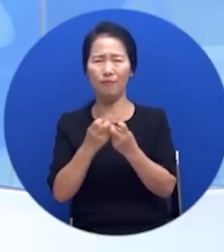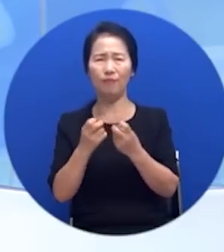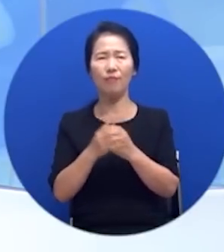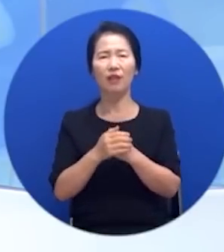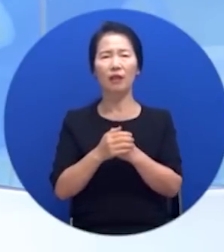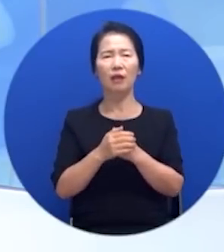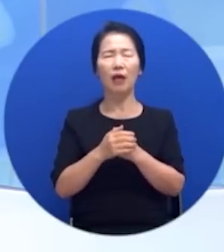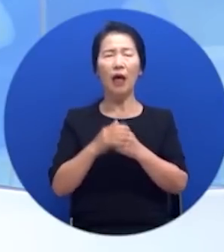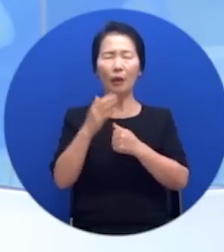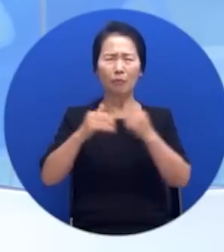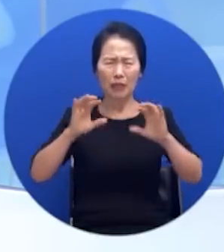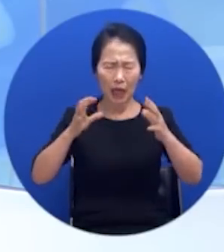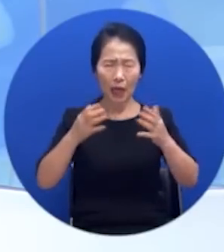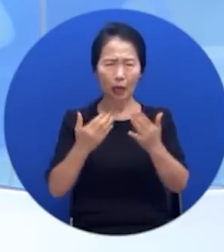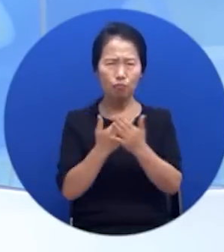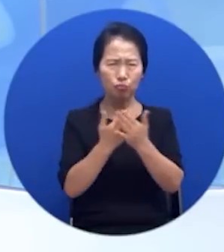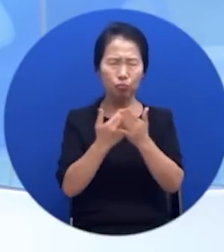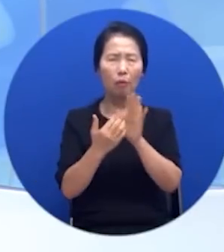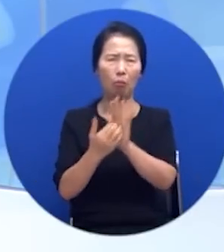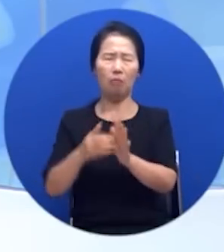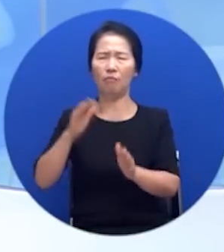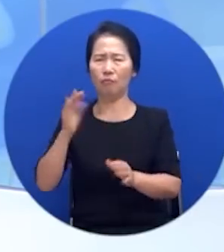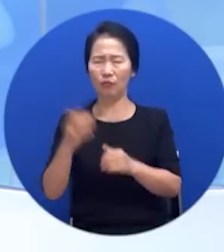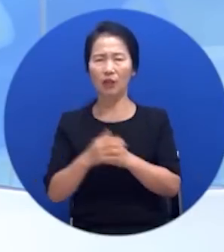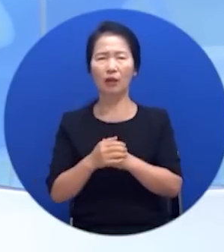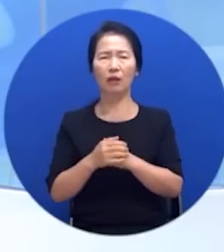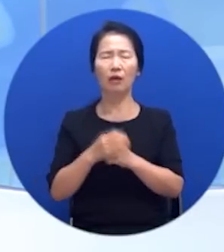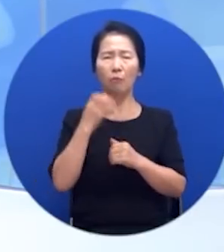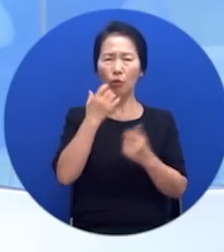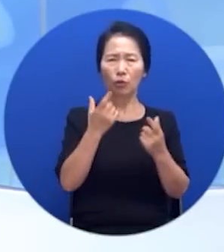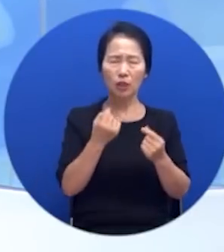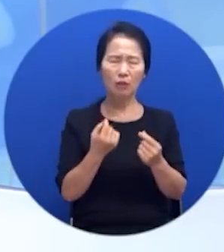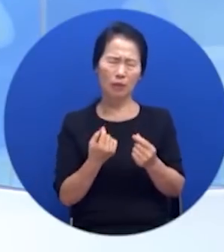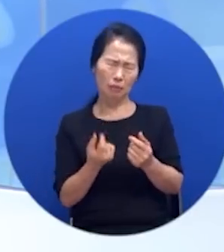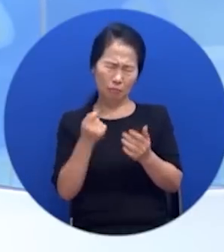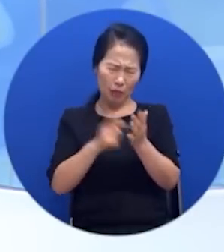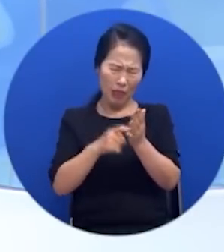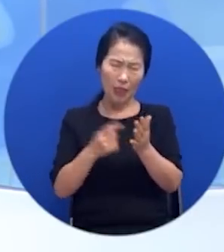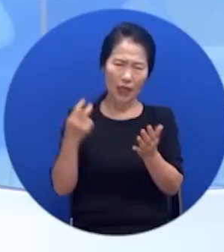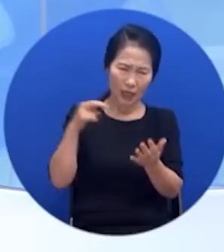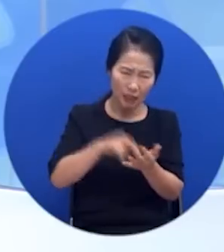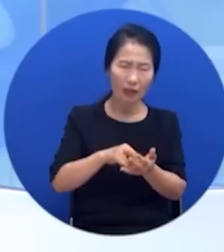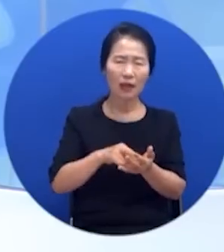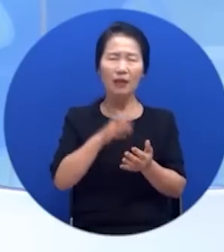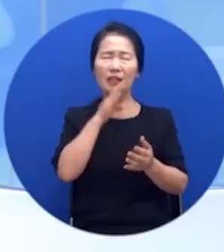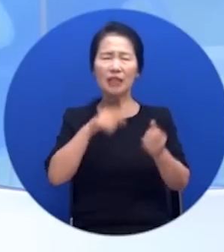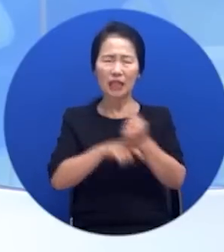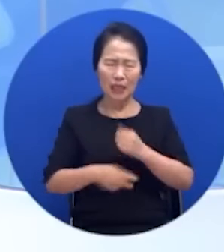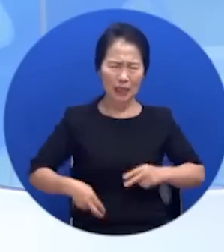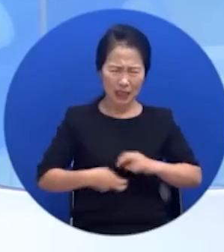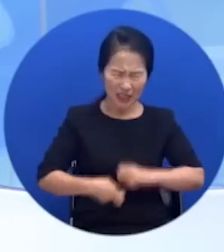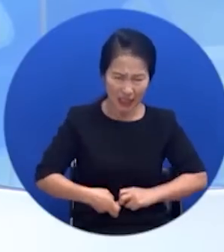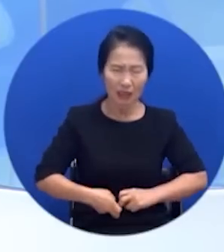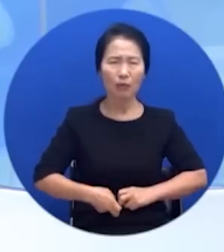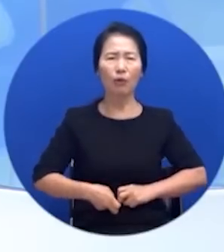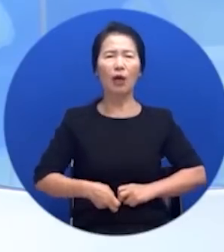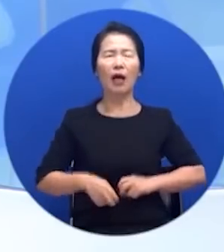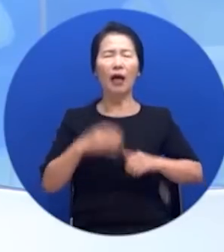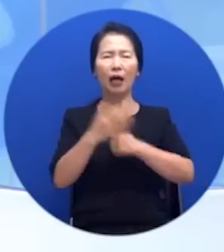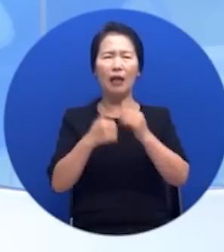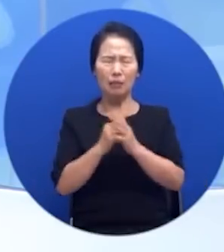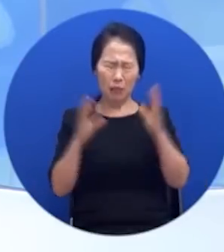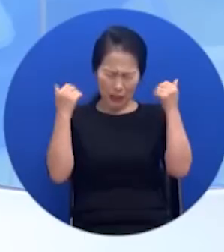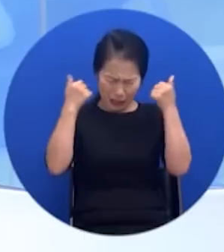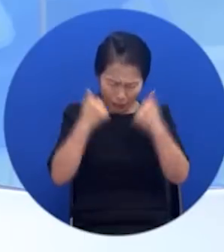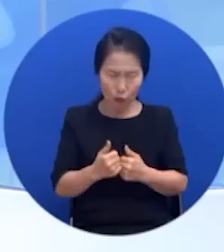것입니다. 베드로처럼 급히 일어나 진리의 허리띠를 띠고 복음의 신을 신고 하나님의 전신갑주를 입고 이 법을